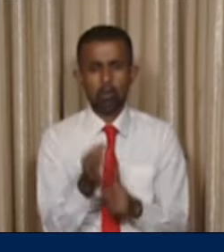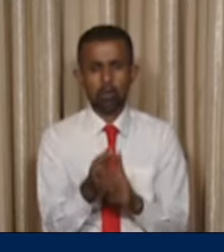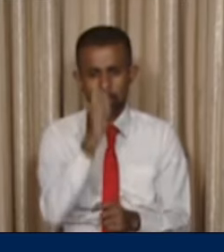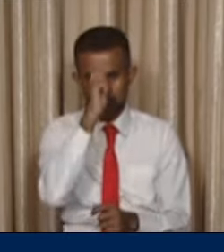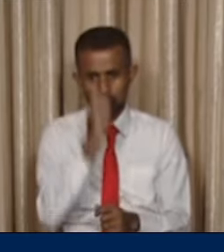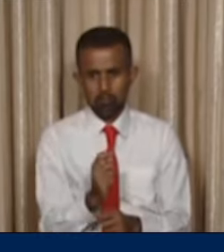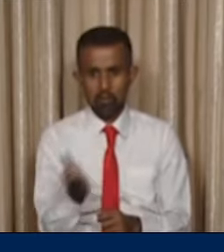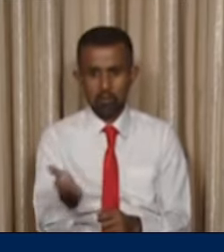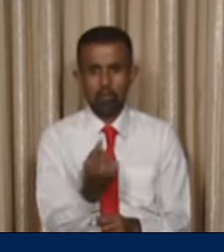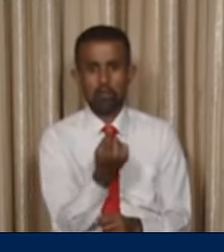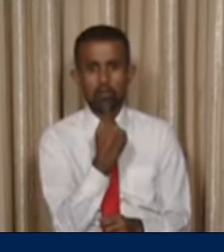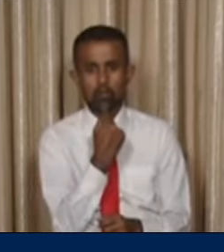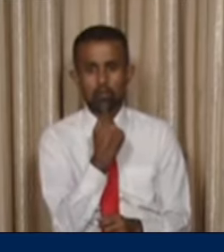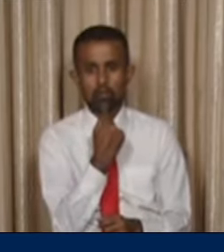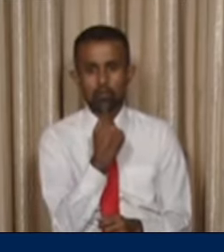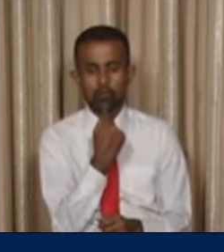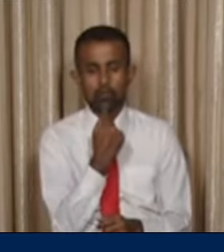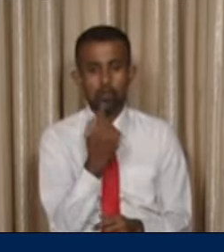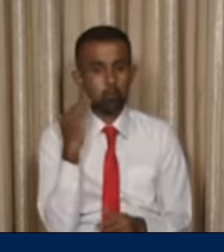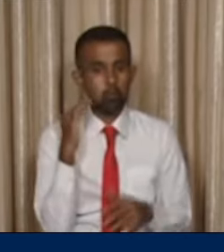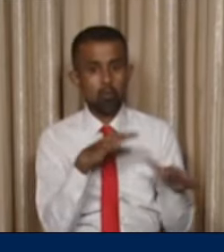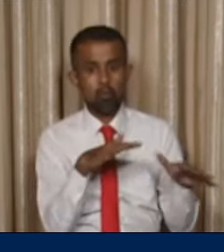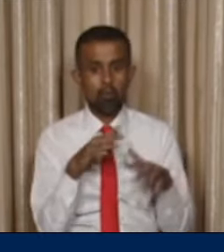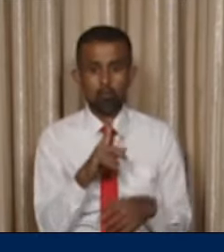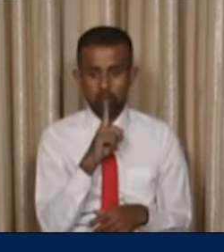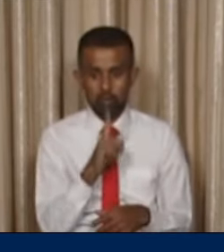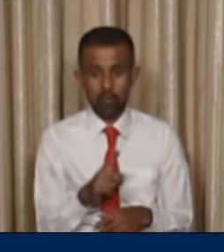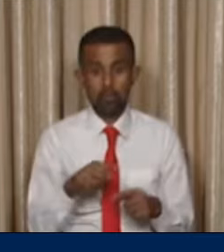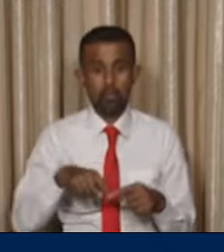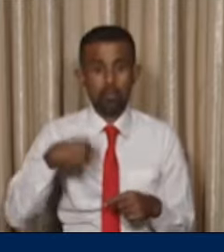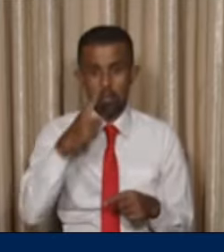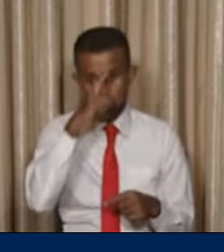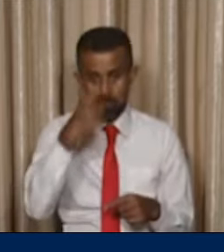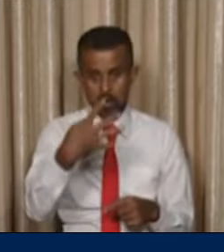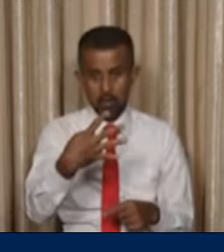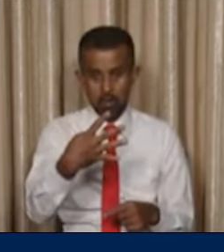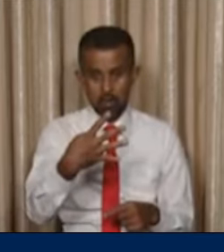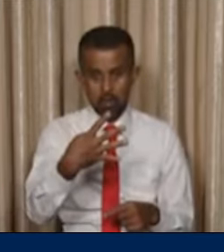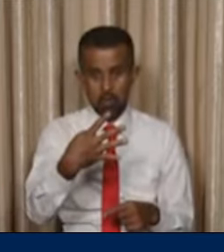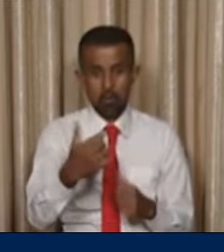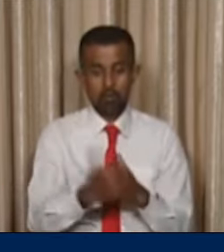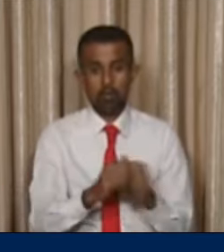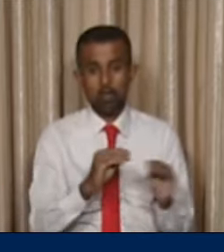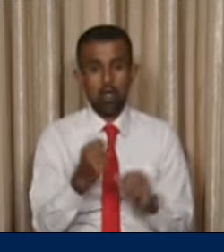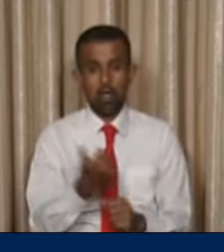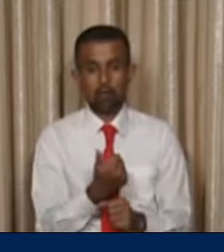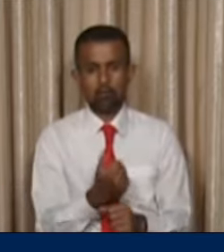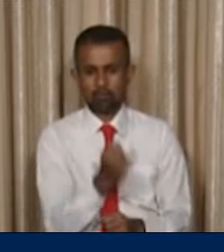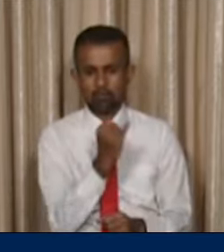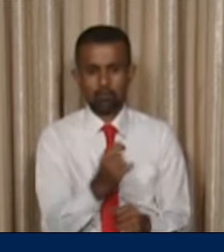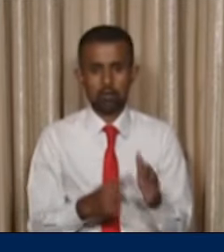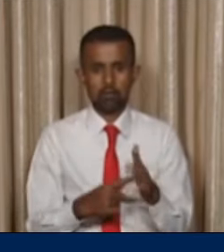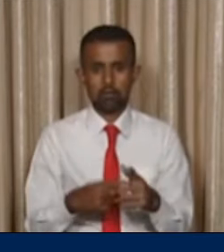ජනාධිපතිතුමා මේ කියපු කතාවෙන් කිව්වේ. ඉතින් ඒ නිසා ජනතාවට අපි කියන්න කැමති ඊළඟ මාස 4 නිර්මාණය වෙන අලුත් ආණ්ඩුවේ මේ අසාධාරණ